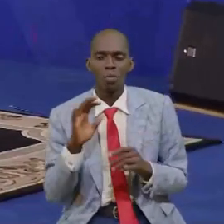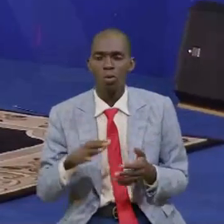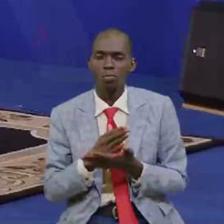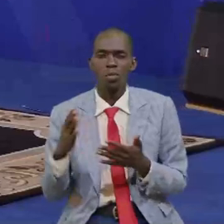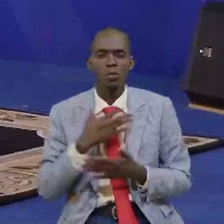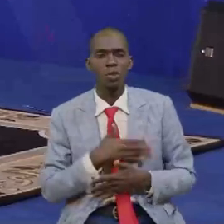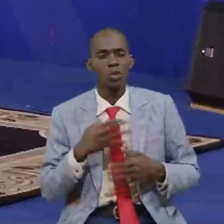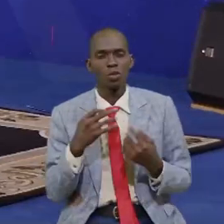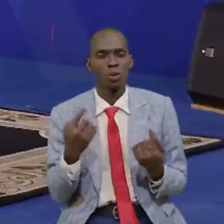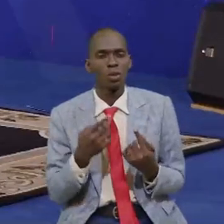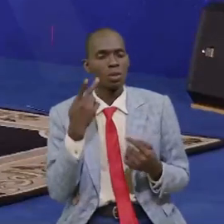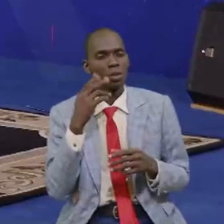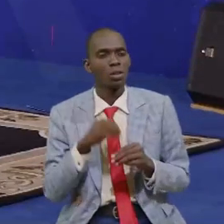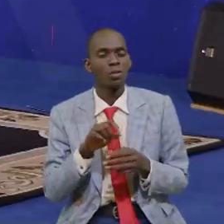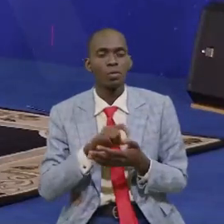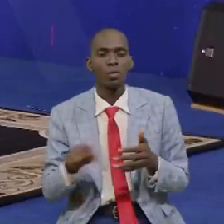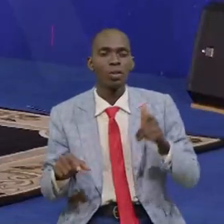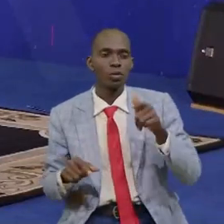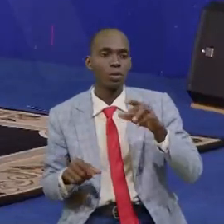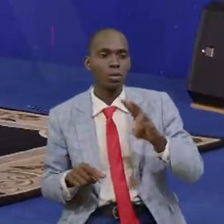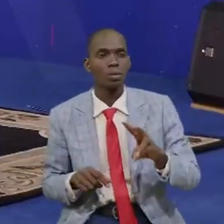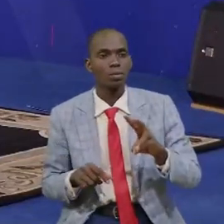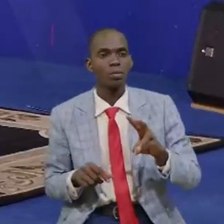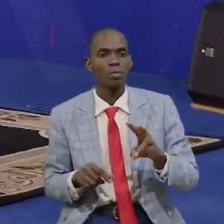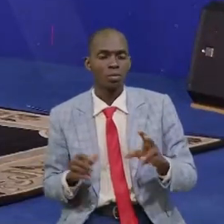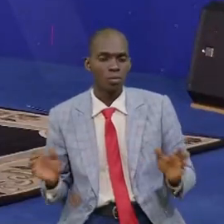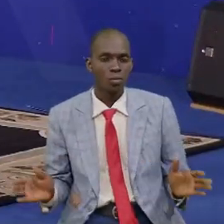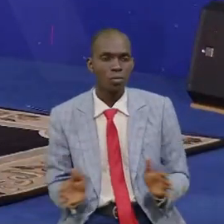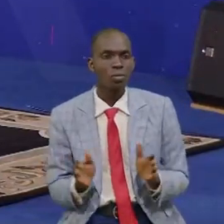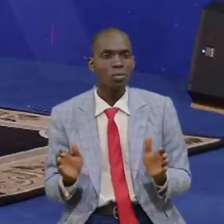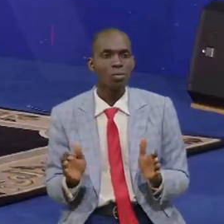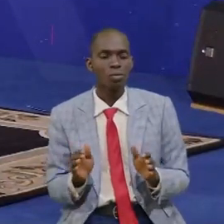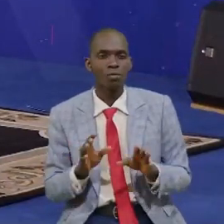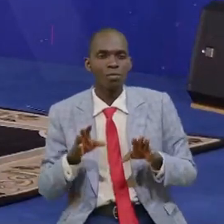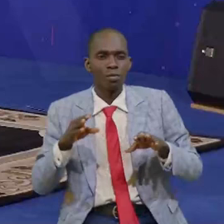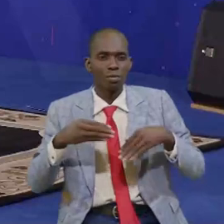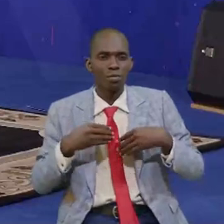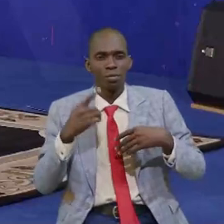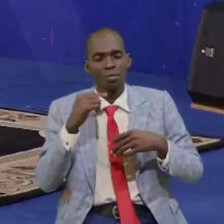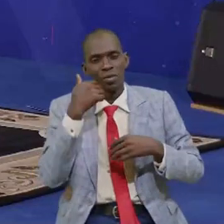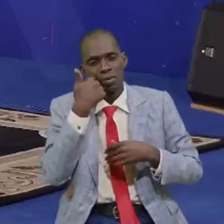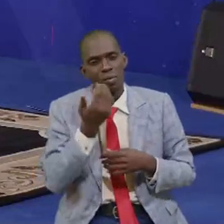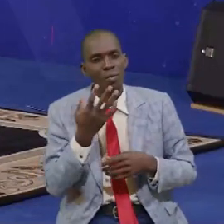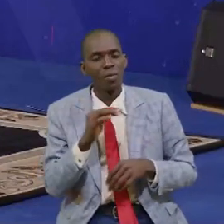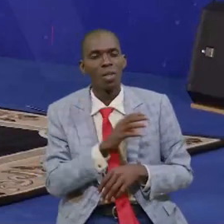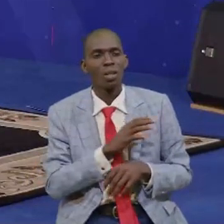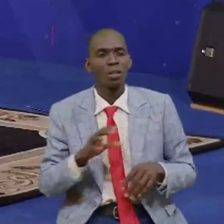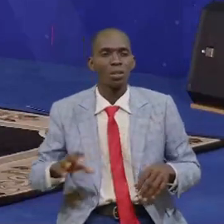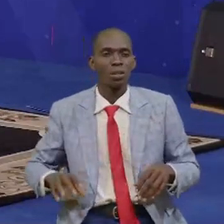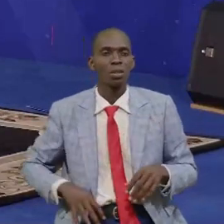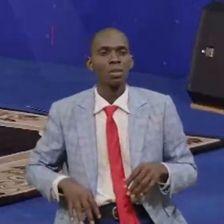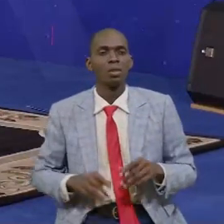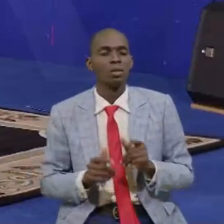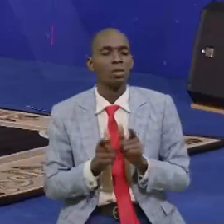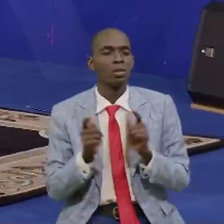péché. Verset 26. Verset 26. Regardant l'opprobre de Christ comme une richesse